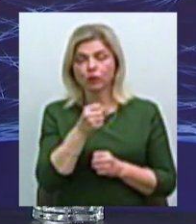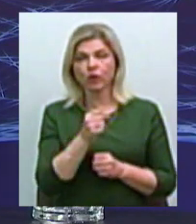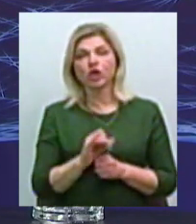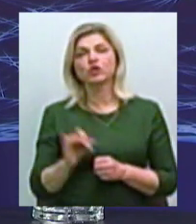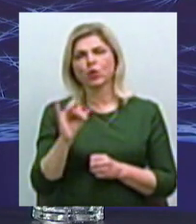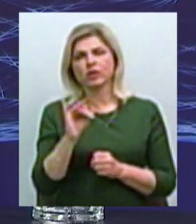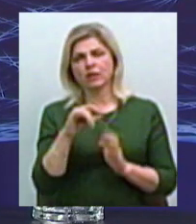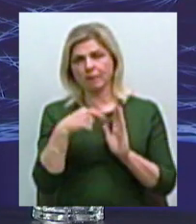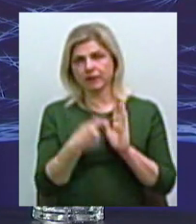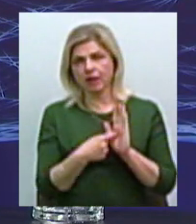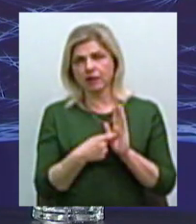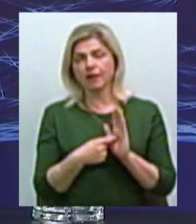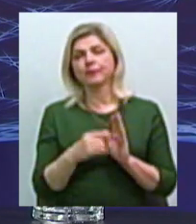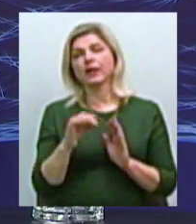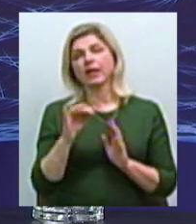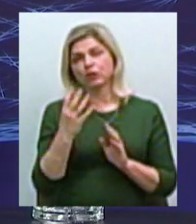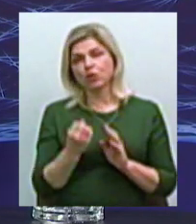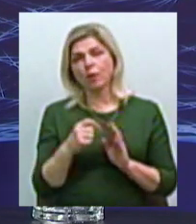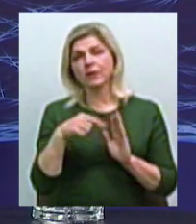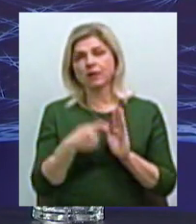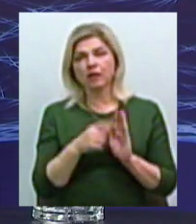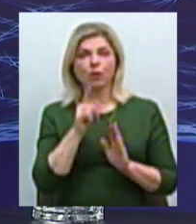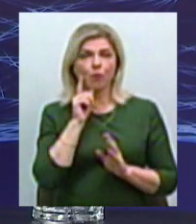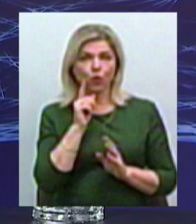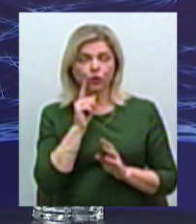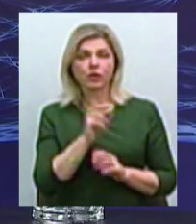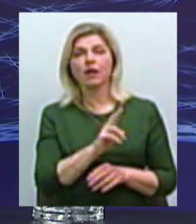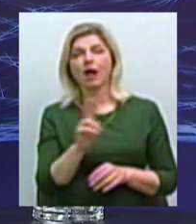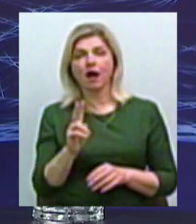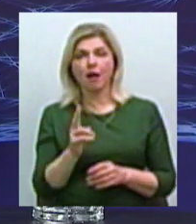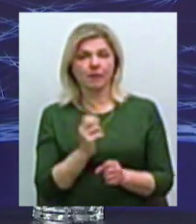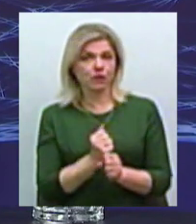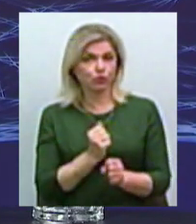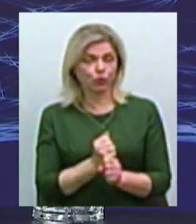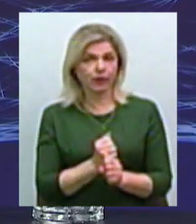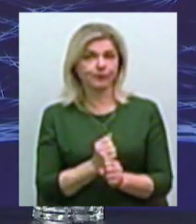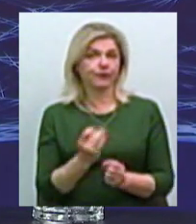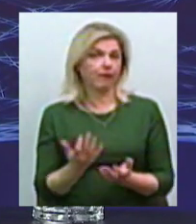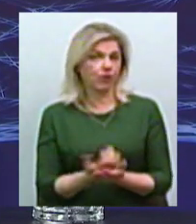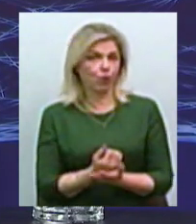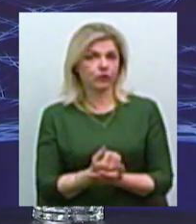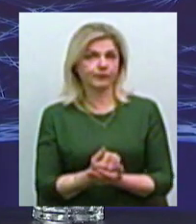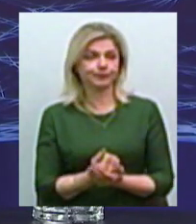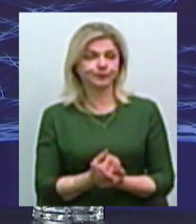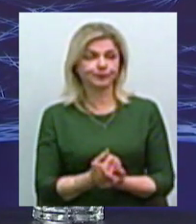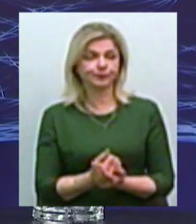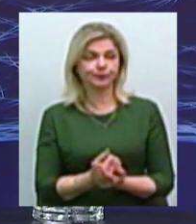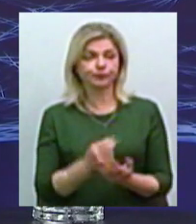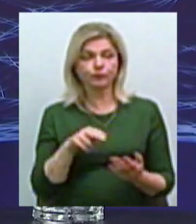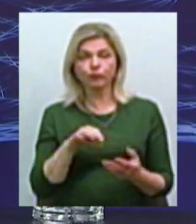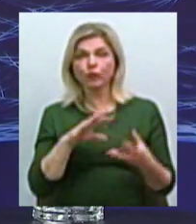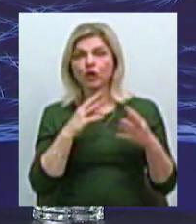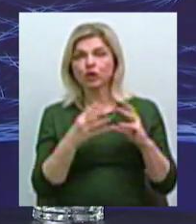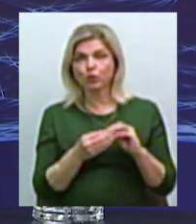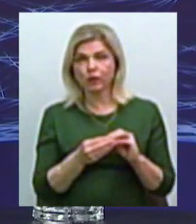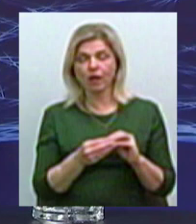також питання молоді, яка працює вже. І виходить, у нас ну, по результату